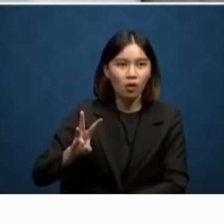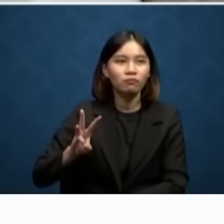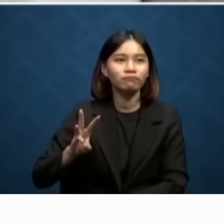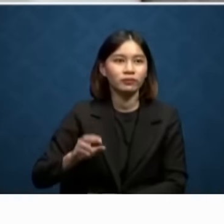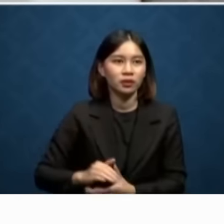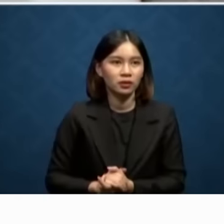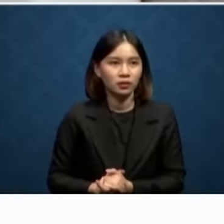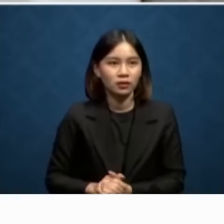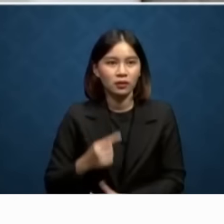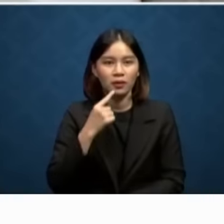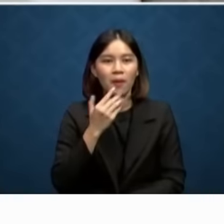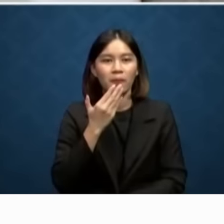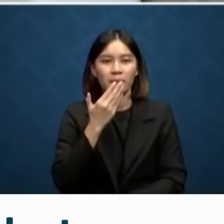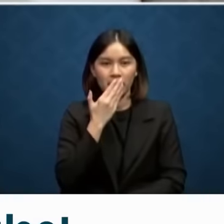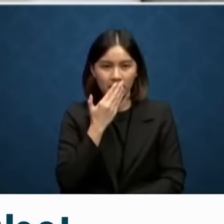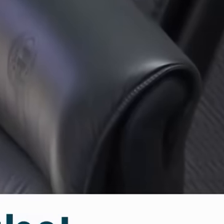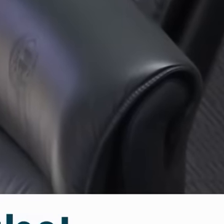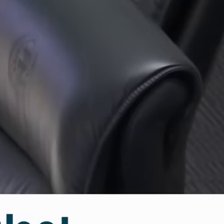ณาหุบปากเดี๋ยวนี้